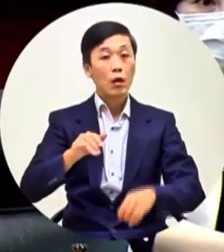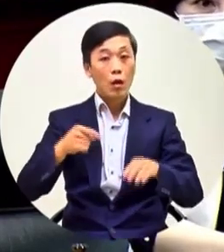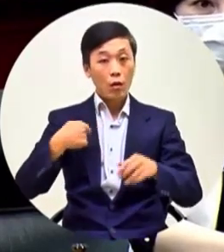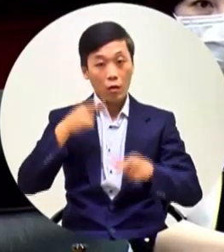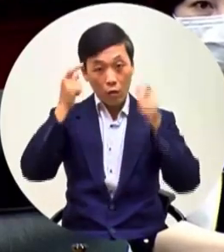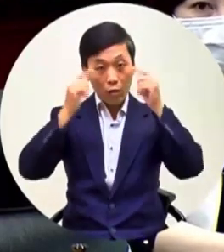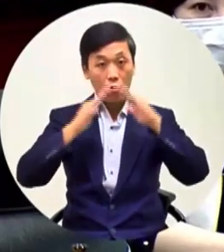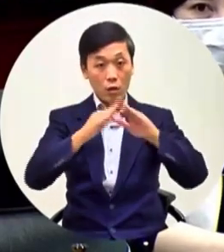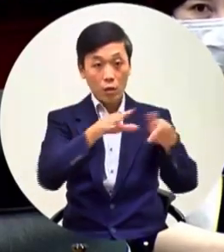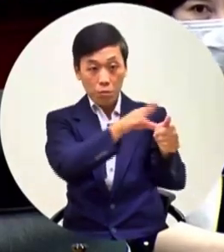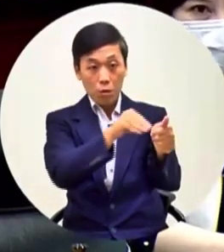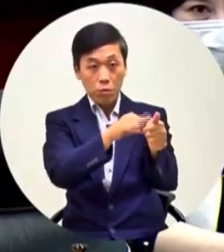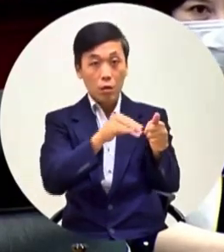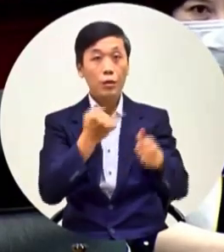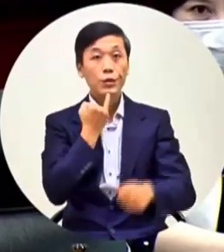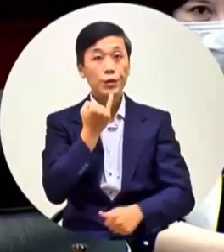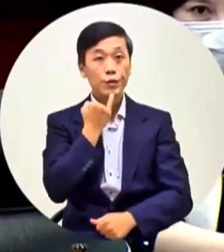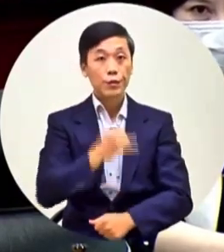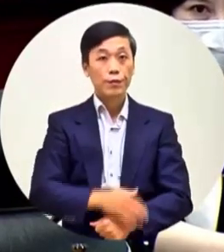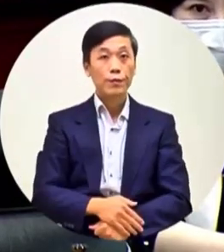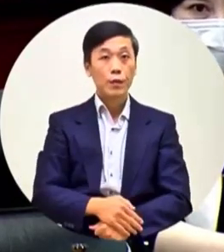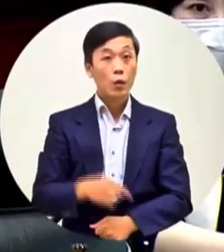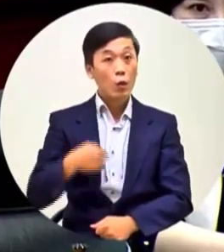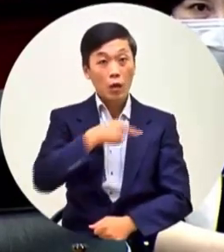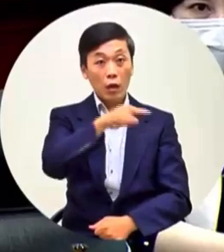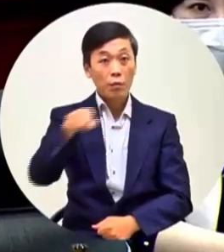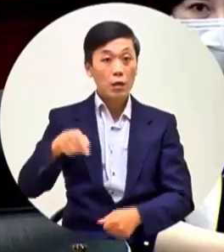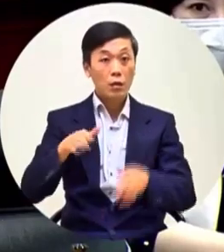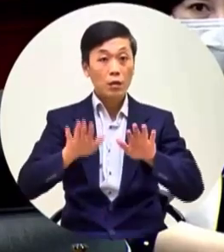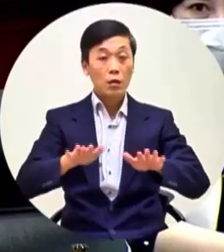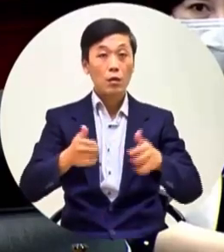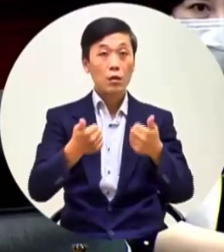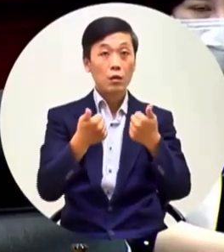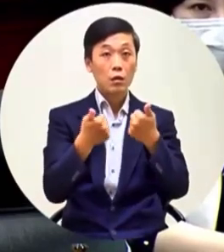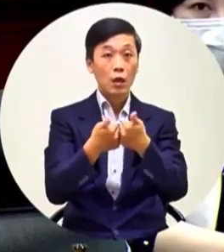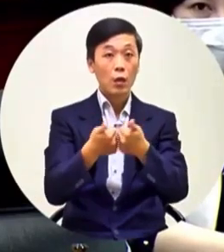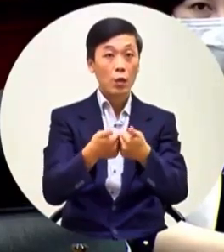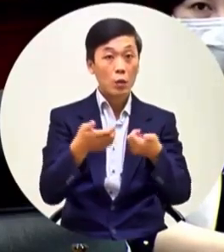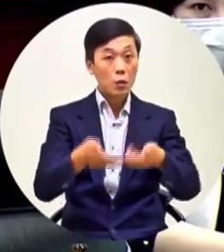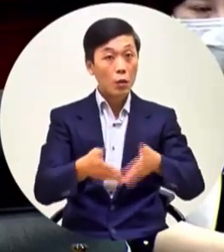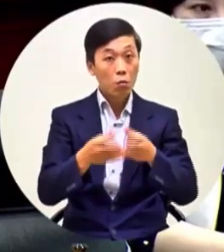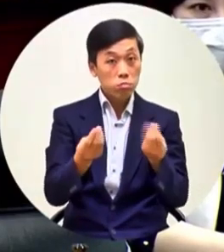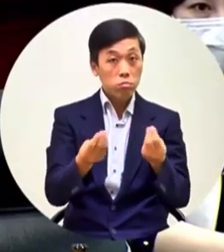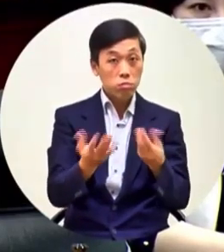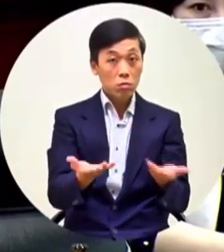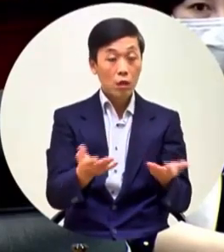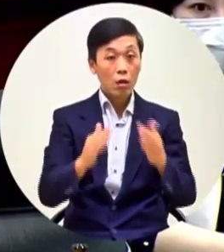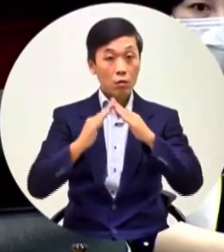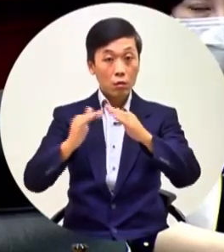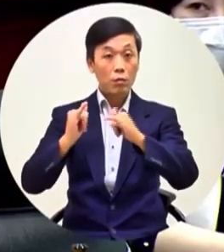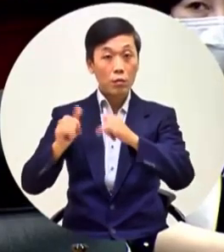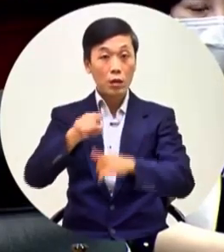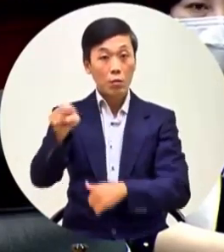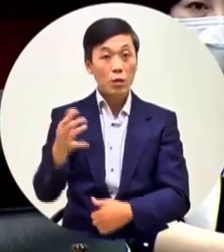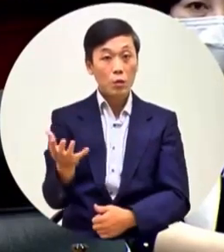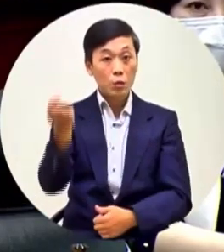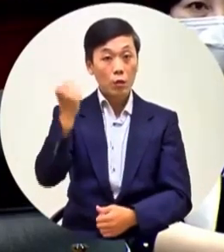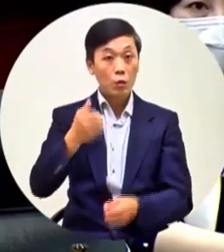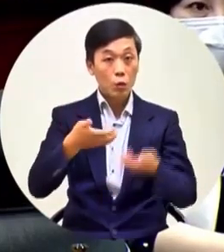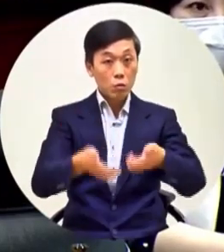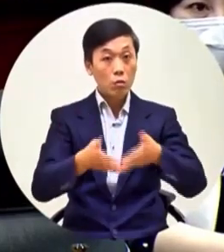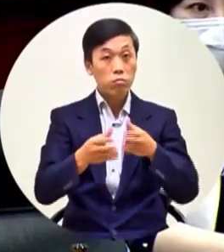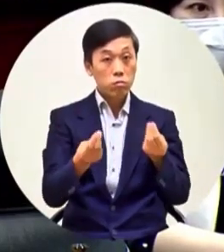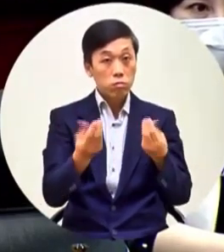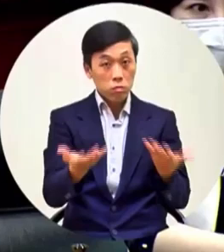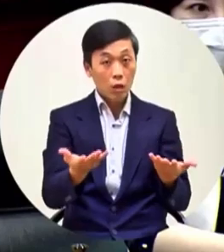立法院的做法。我们难道这样的一个开会就不重要吗？ 市民的一个权益就不重要吗？二